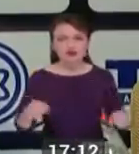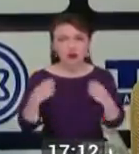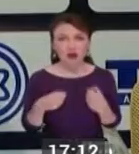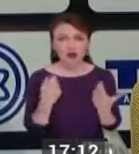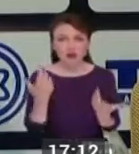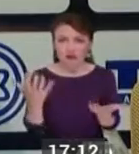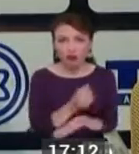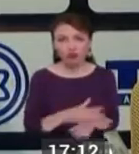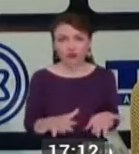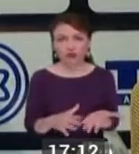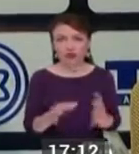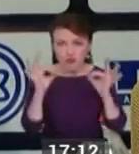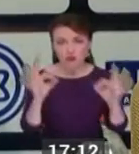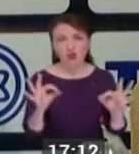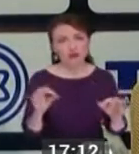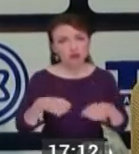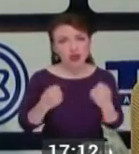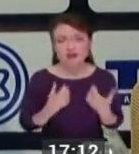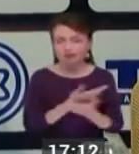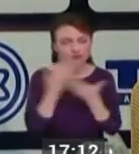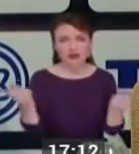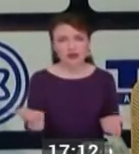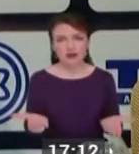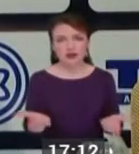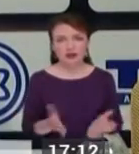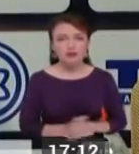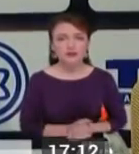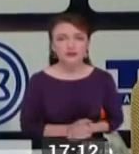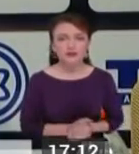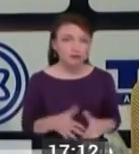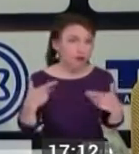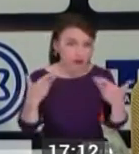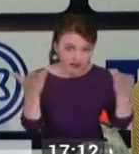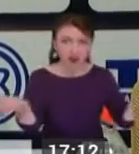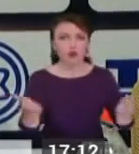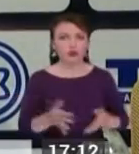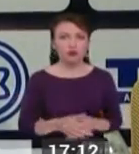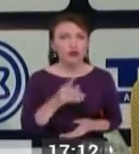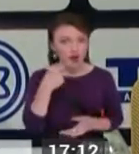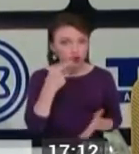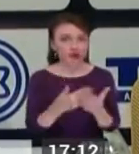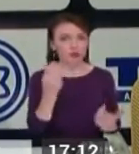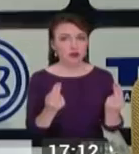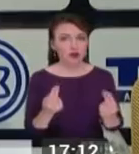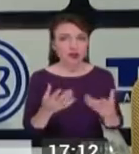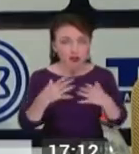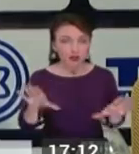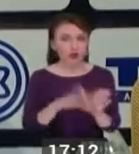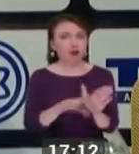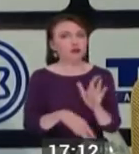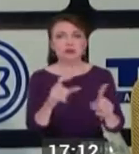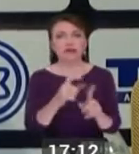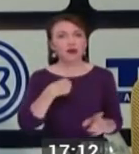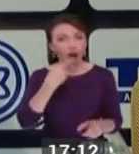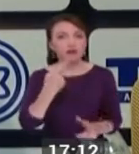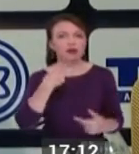вийшло. Ніфіга, не старалися. Так що поздравляю, як я вже говорив перед грою, це не були слова. Я вам говорив, я